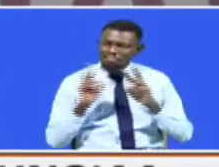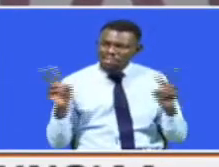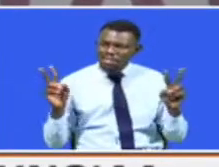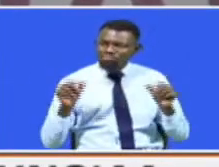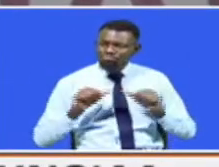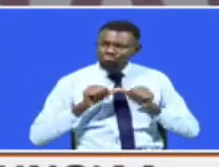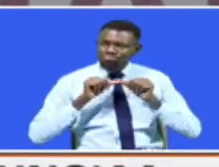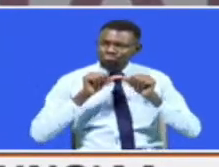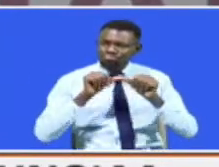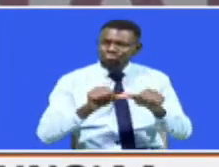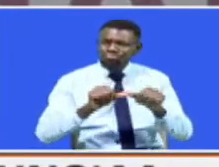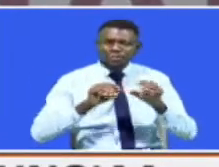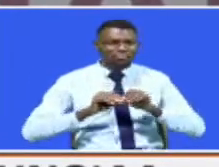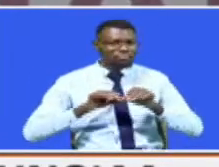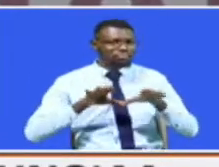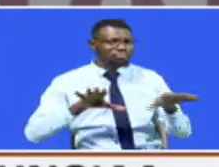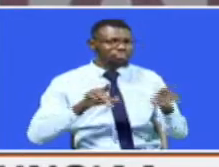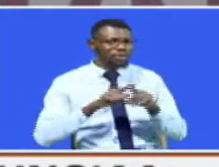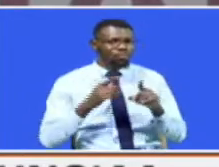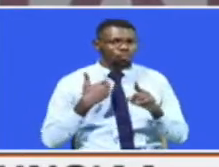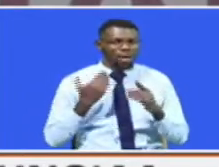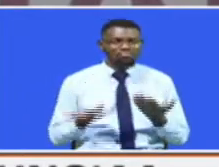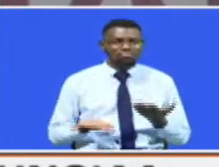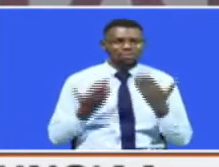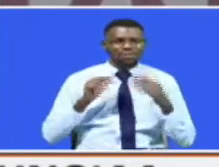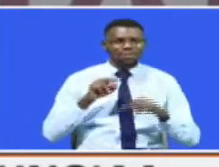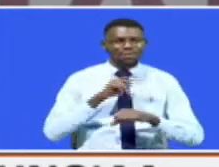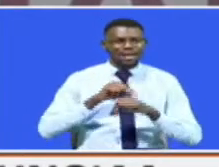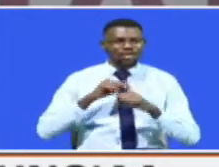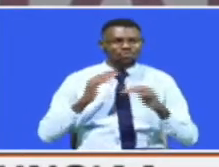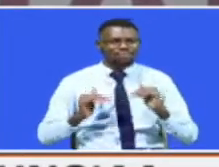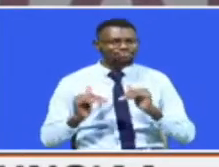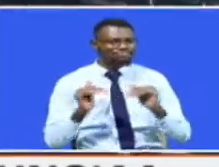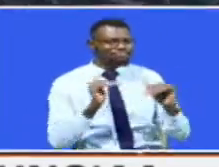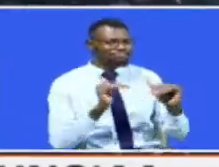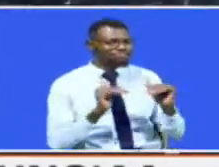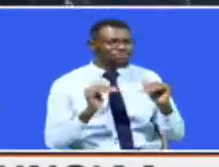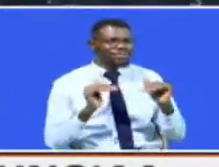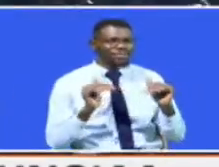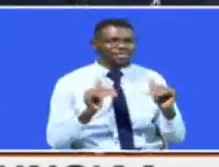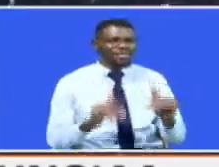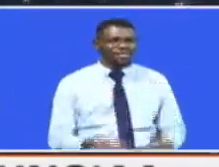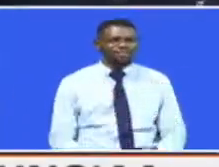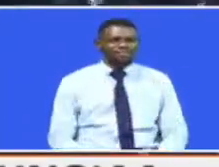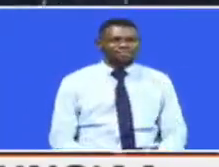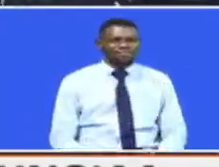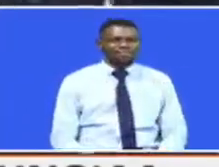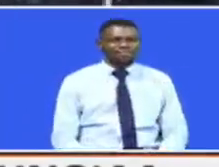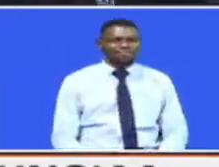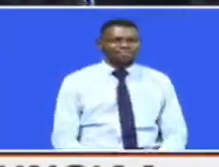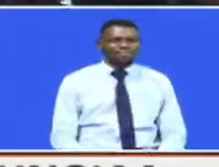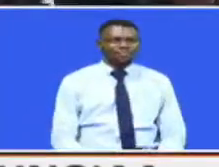and stability and to create a leading nation of democracy and free economy.